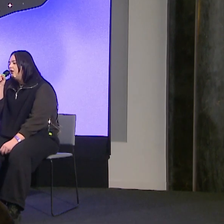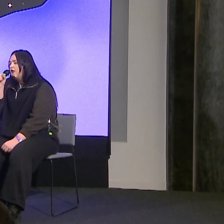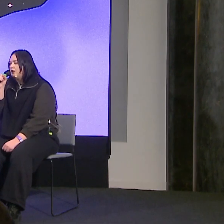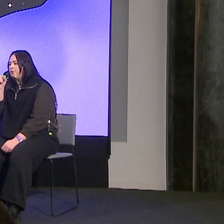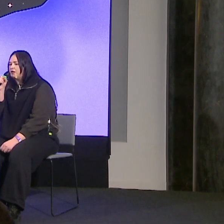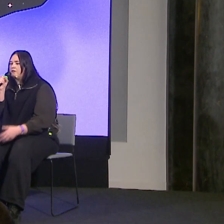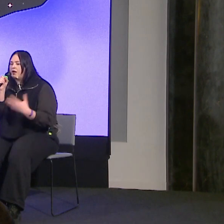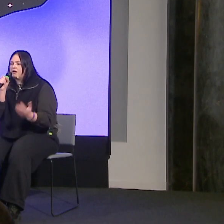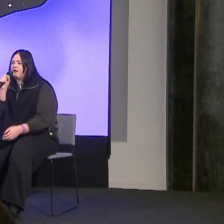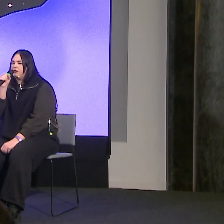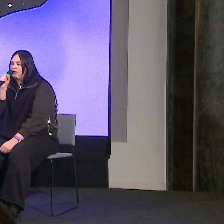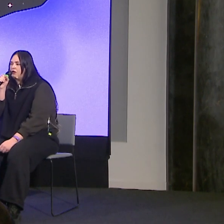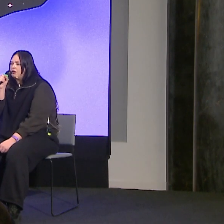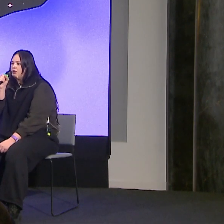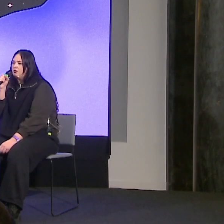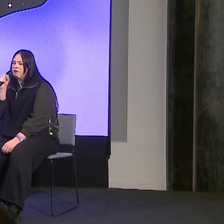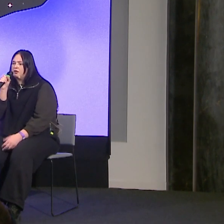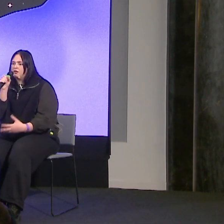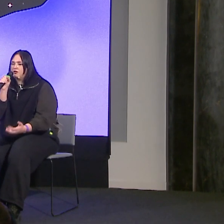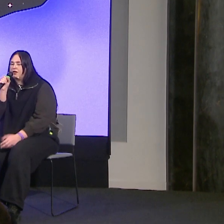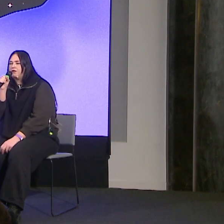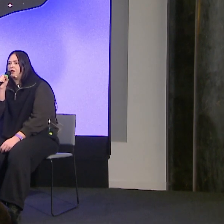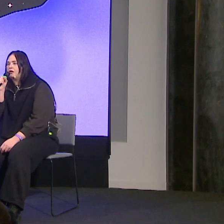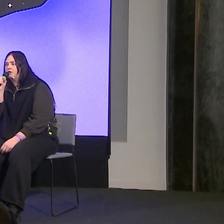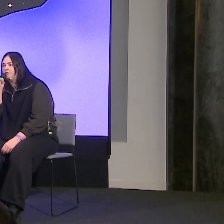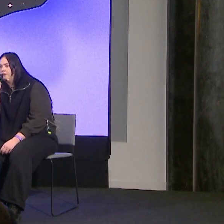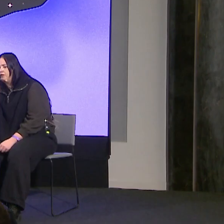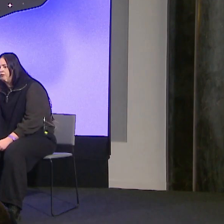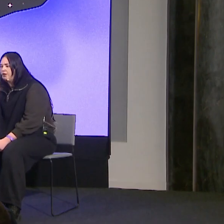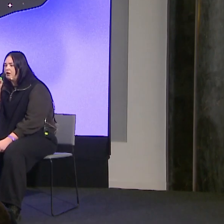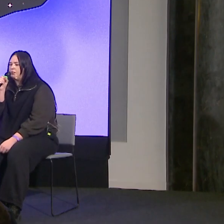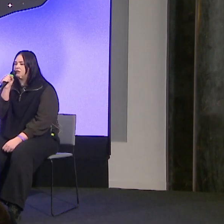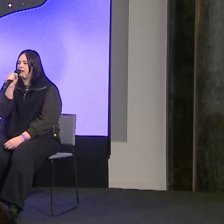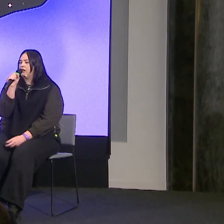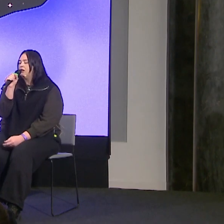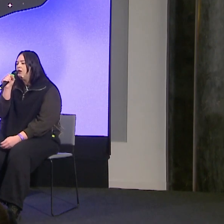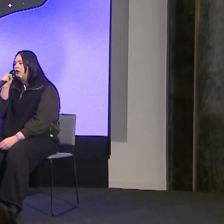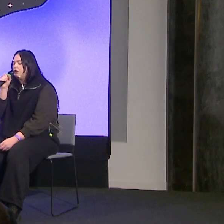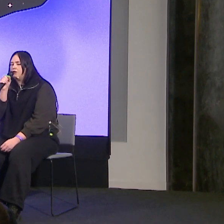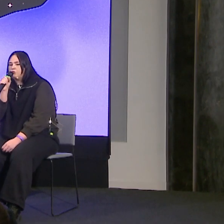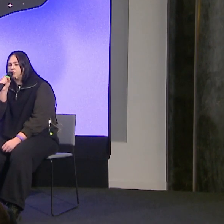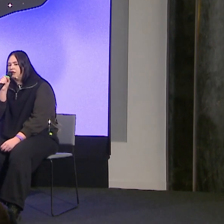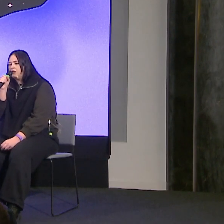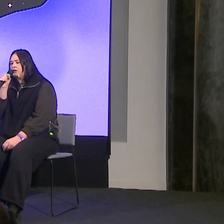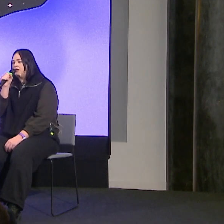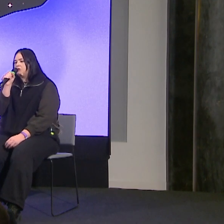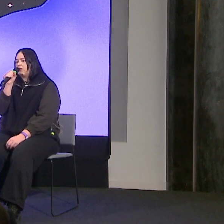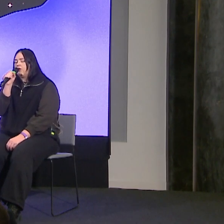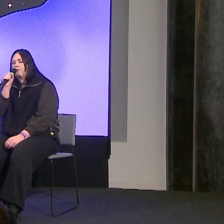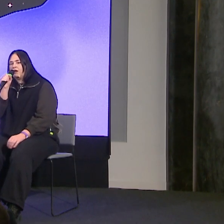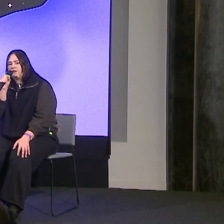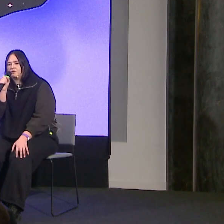pilietis. Taip pat vakar irgi dar viena byla pasiekė ir mūsų eterį,